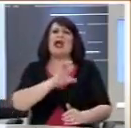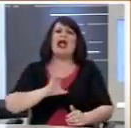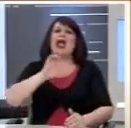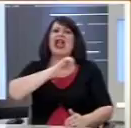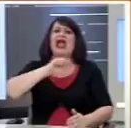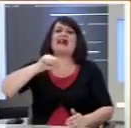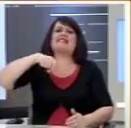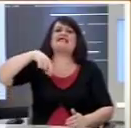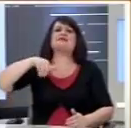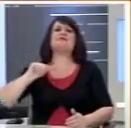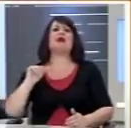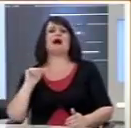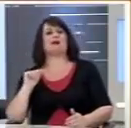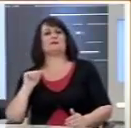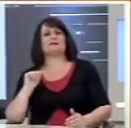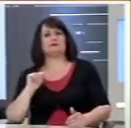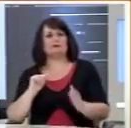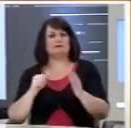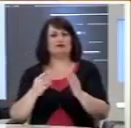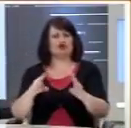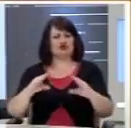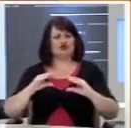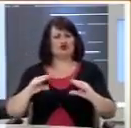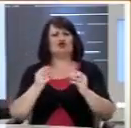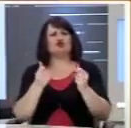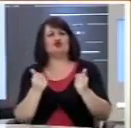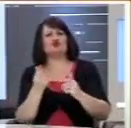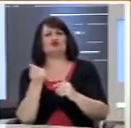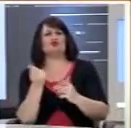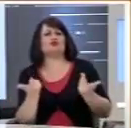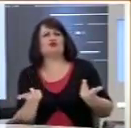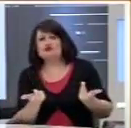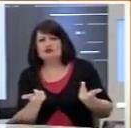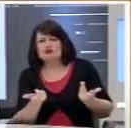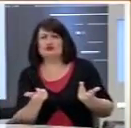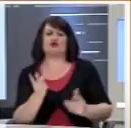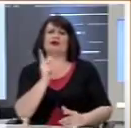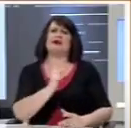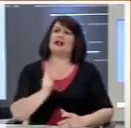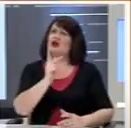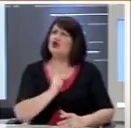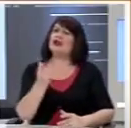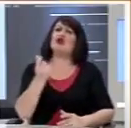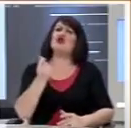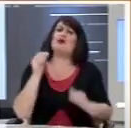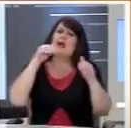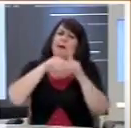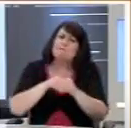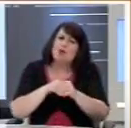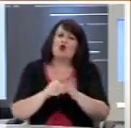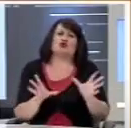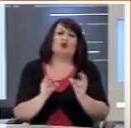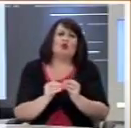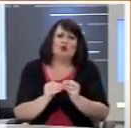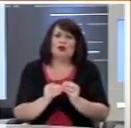δημιουργούμε καινούργια εργαλεία χρηματοδότησης, πώς ενσωματώνουμε σε αυτό την κοινωνική οικονομία, πώς